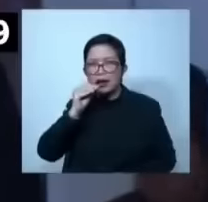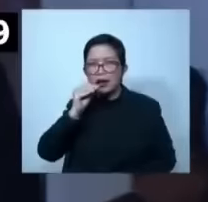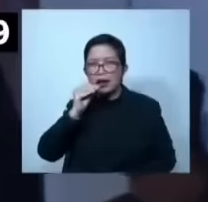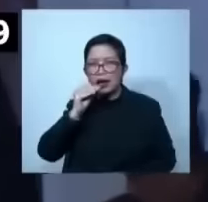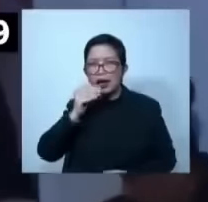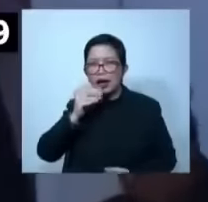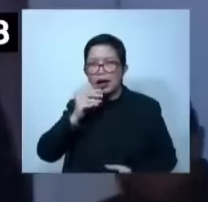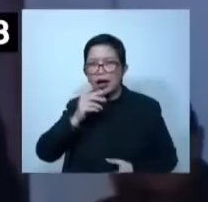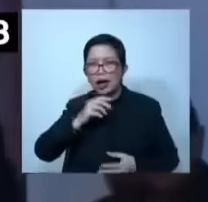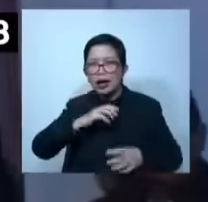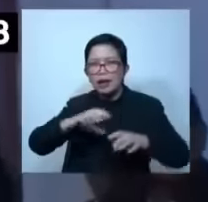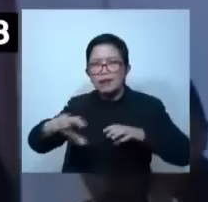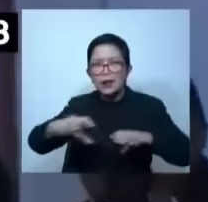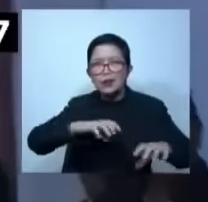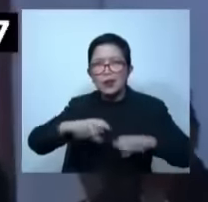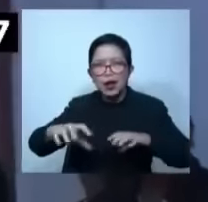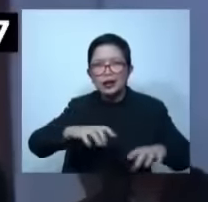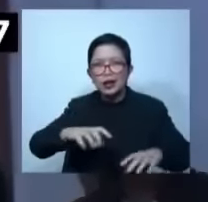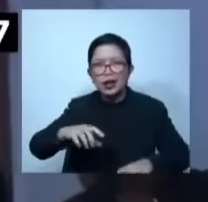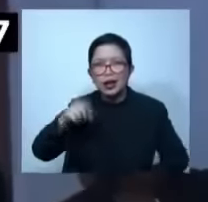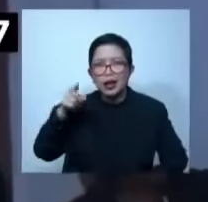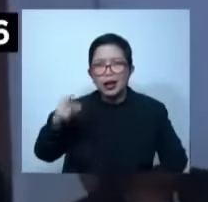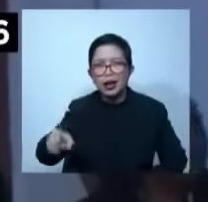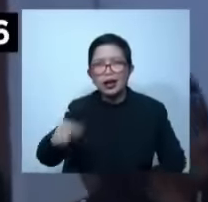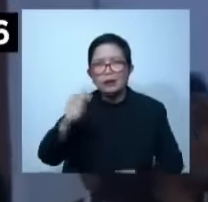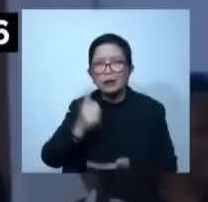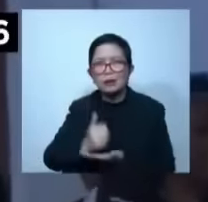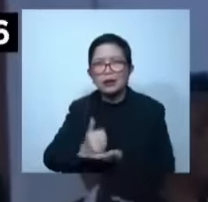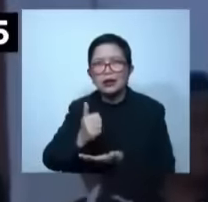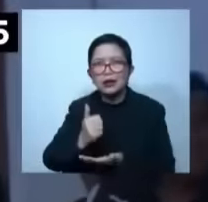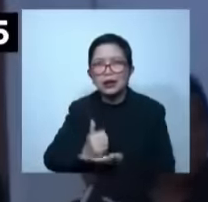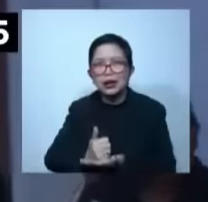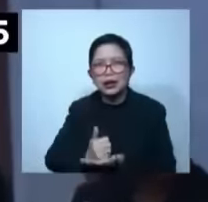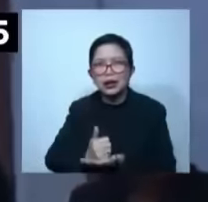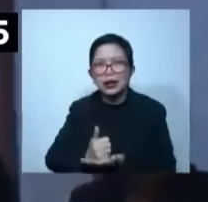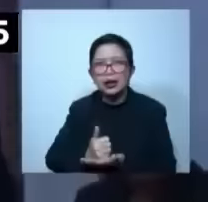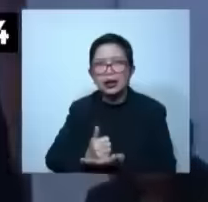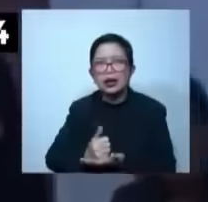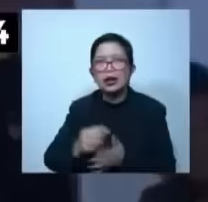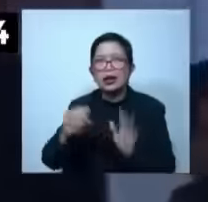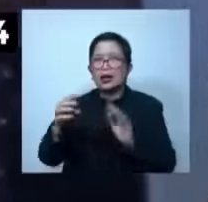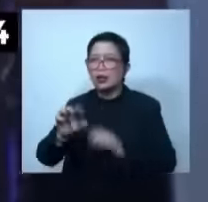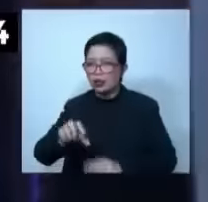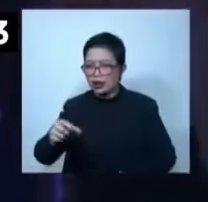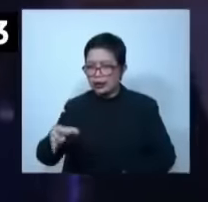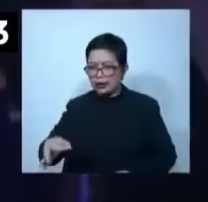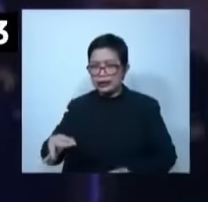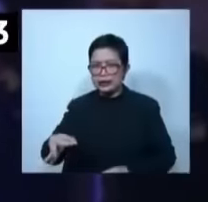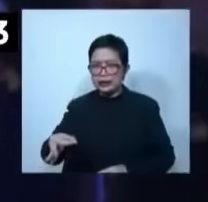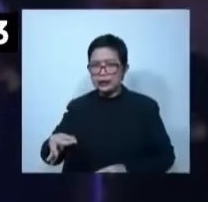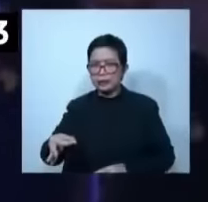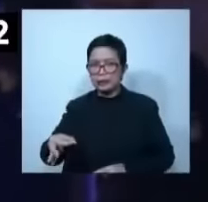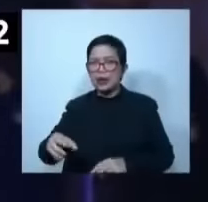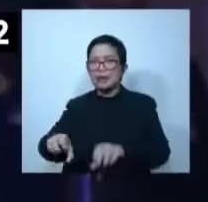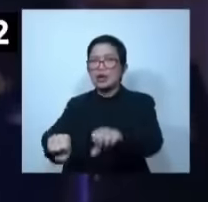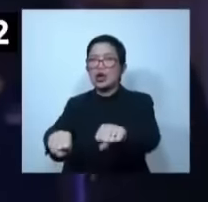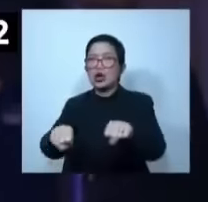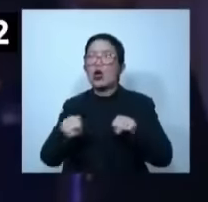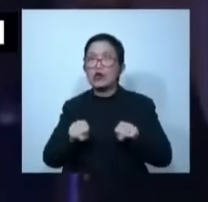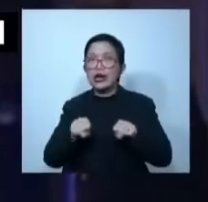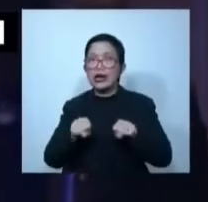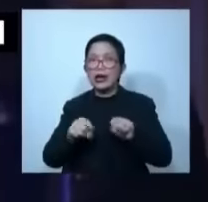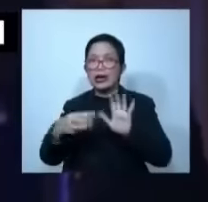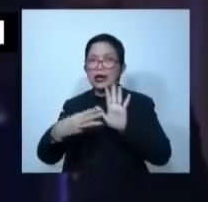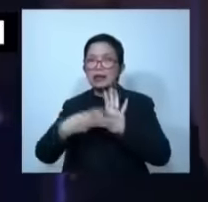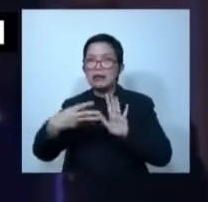perbuatan. Ini sesuatu yang sungguh penting. Di Merauke kami menemukan pendeta, namanya